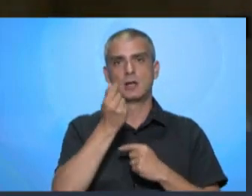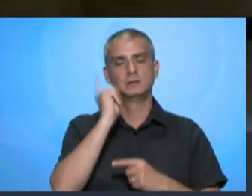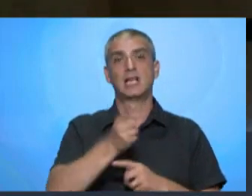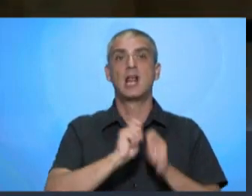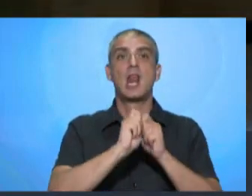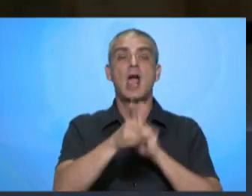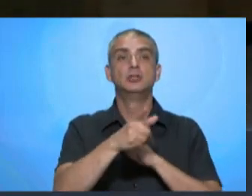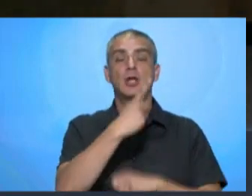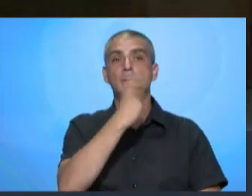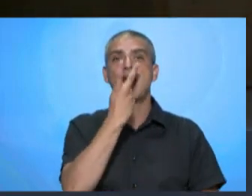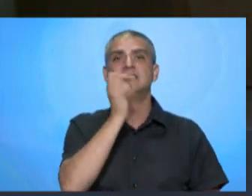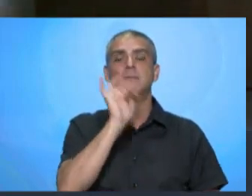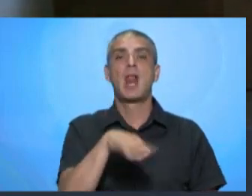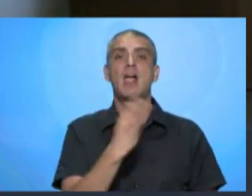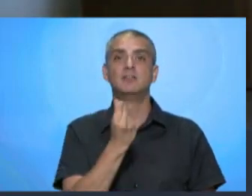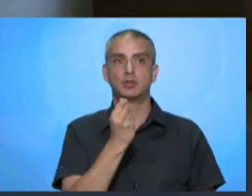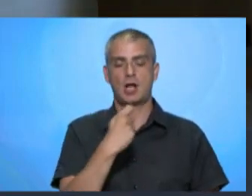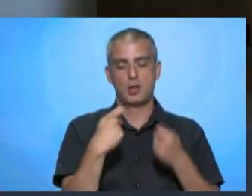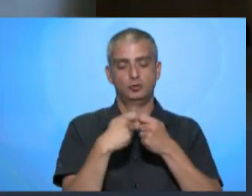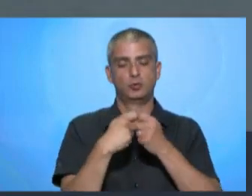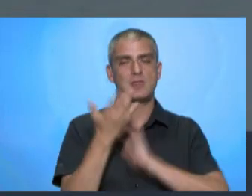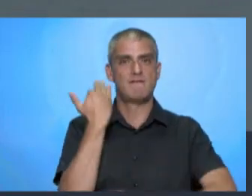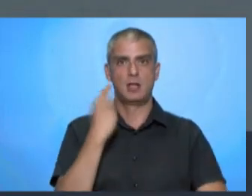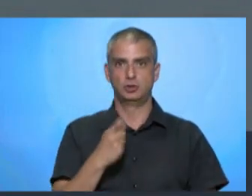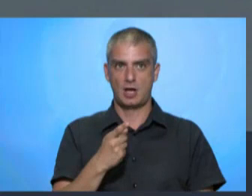לשלם 120 אלף שקל לשותף לשעבר.